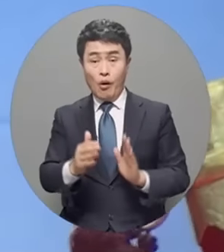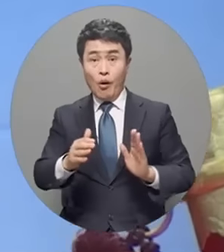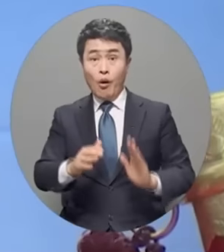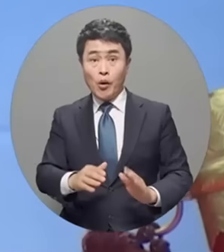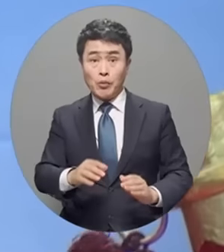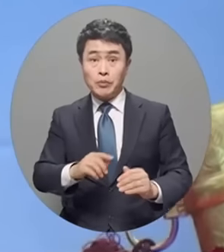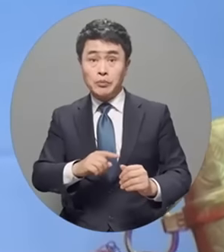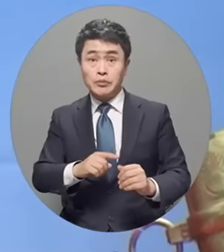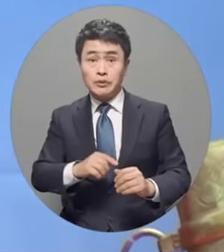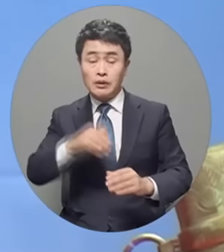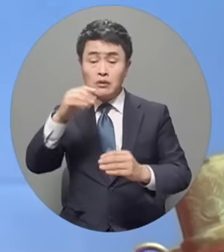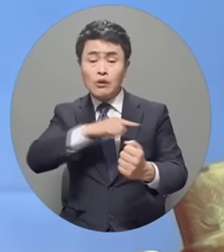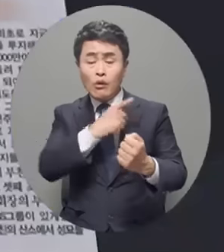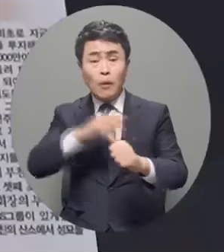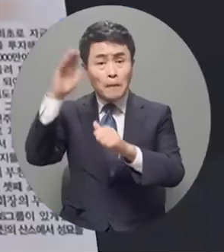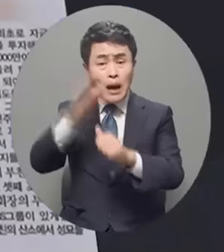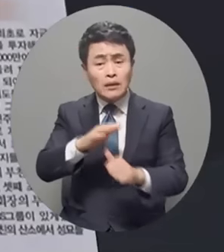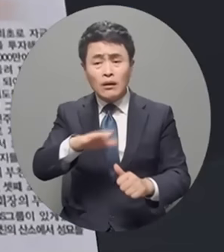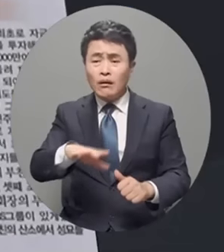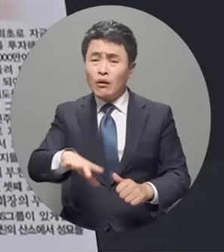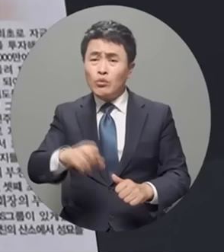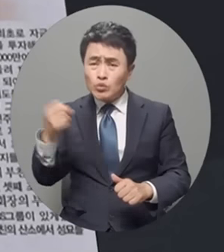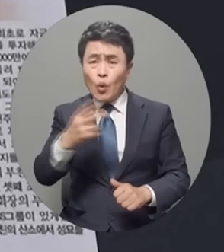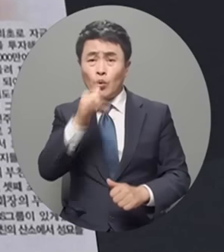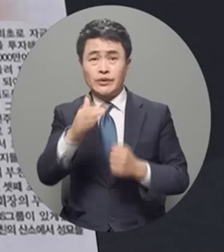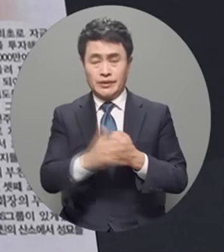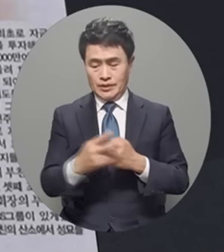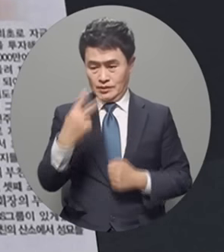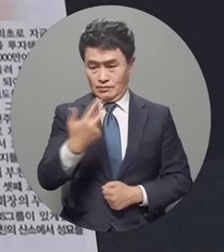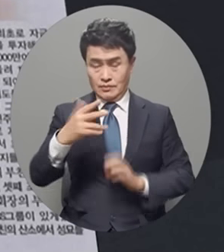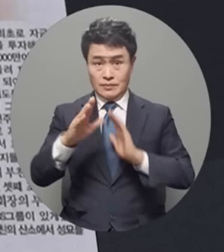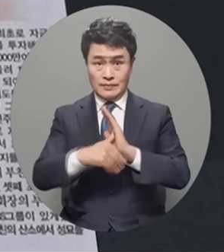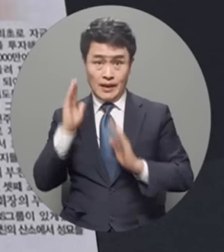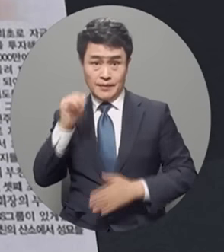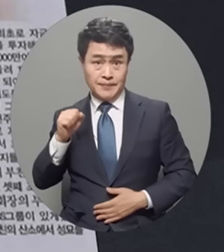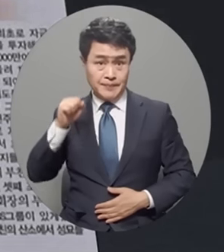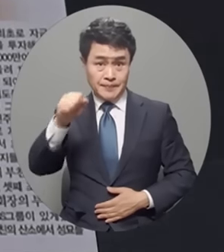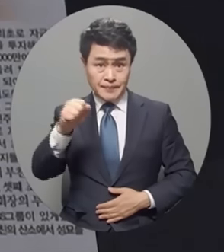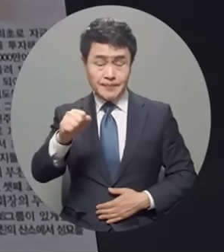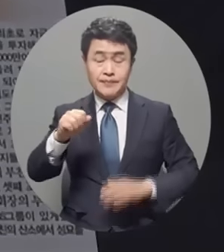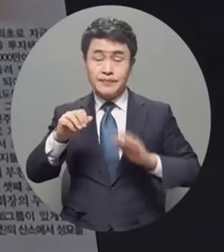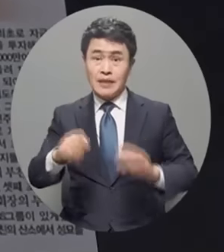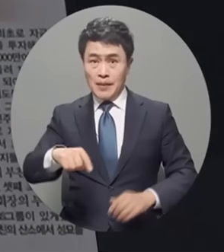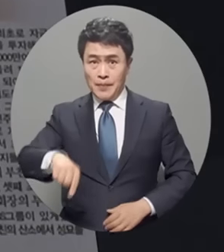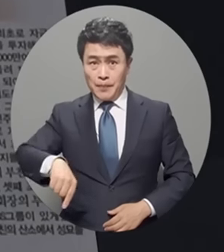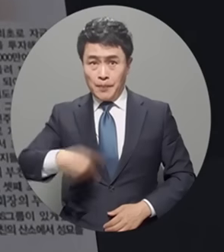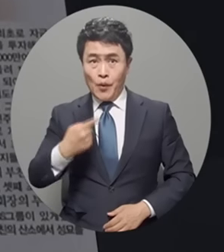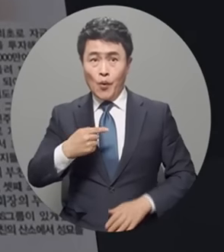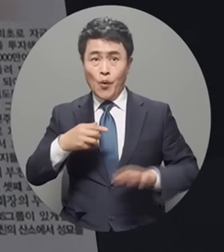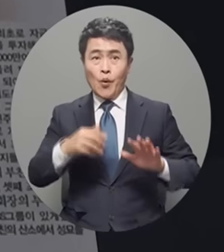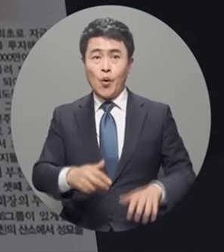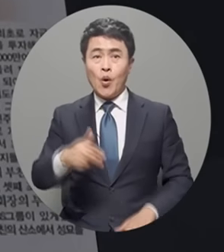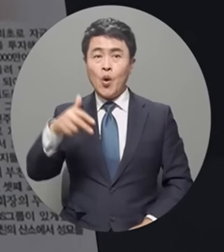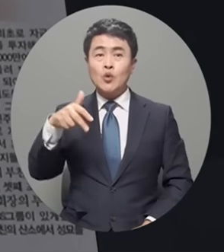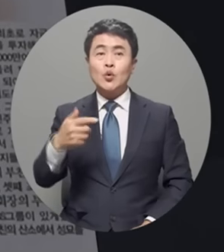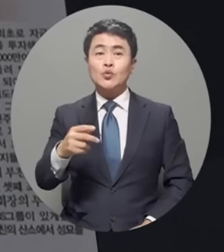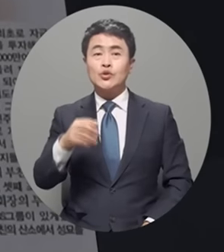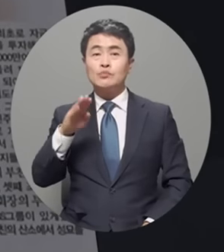박탈은 처음이 아닙니다. 2007년 대선에도 출마한 허 대표는 자신이 조지 부시 미국